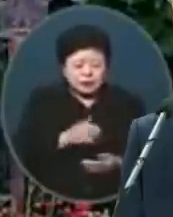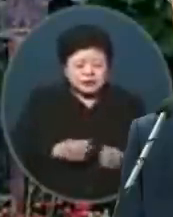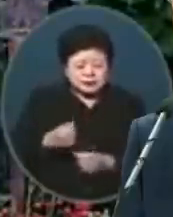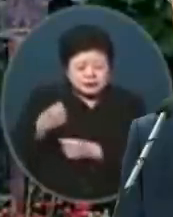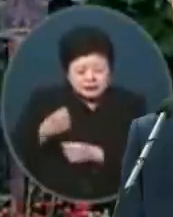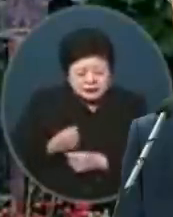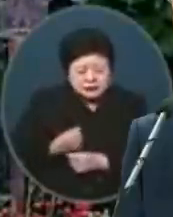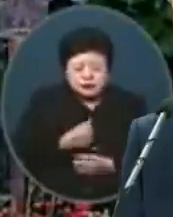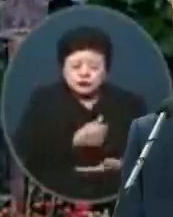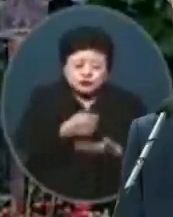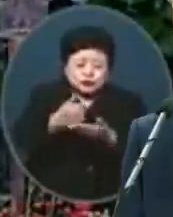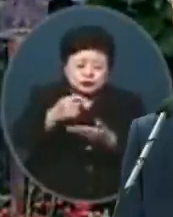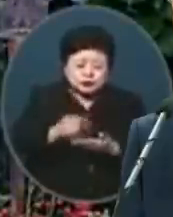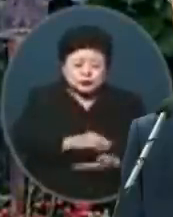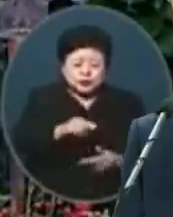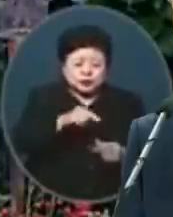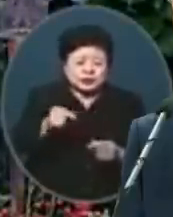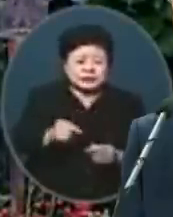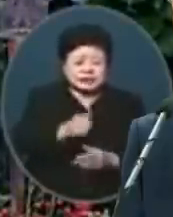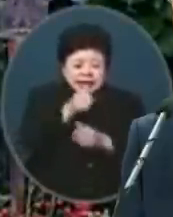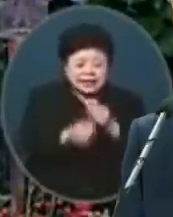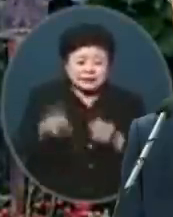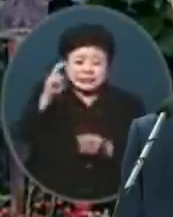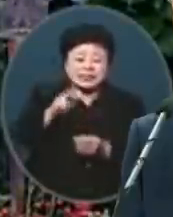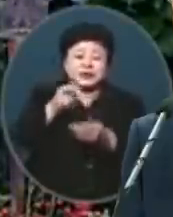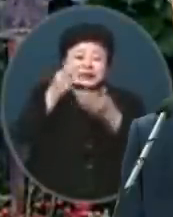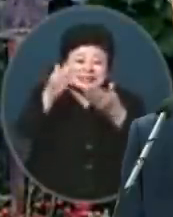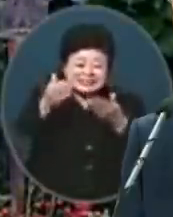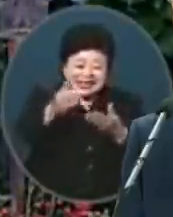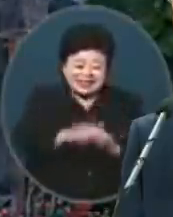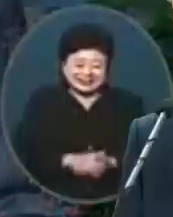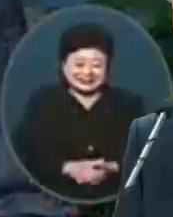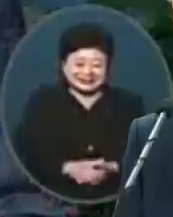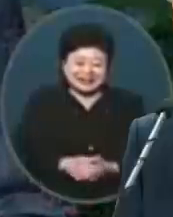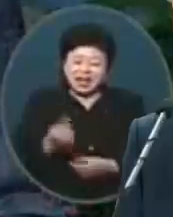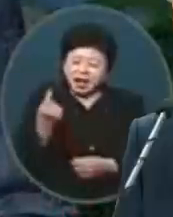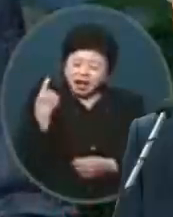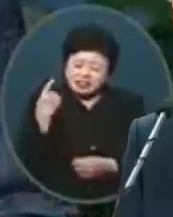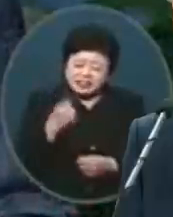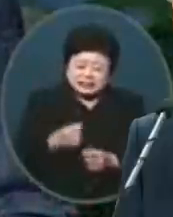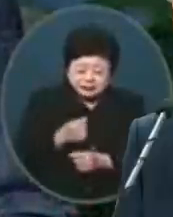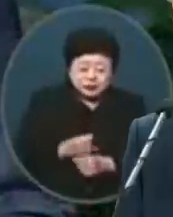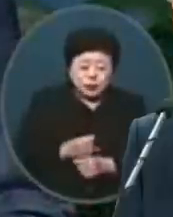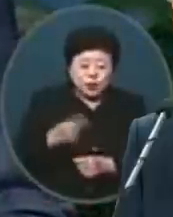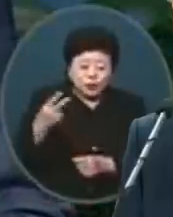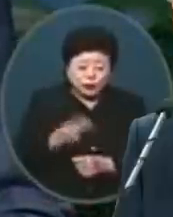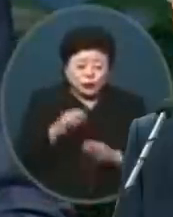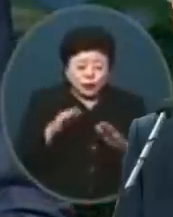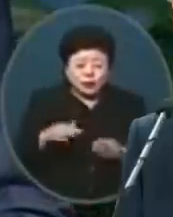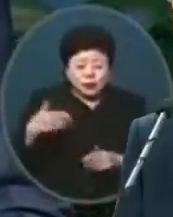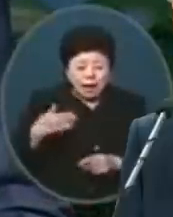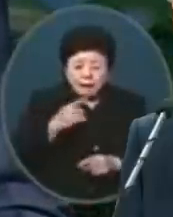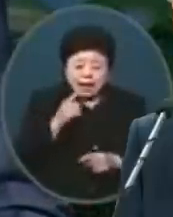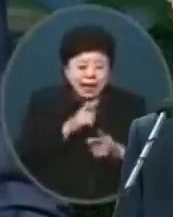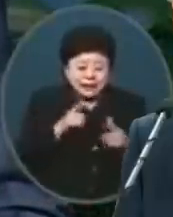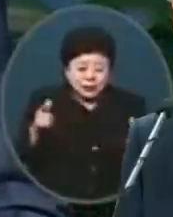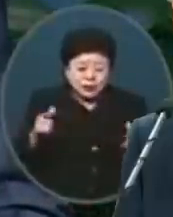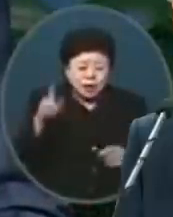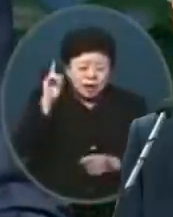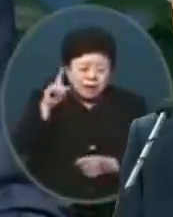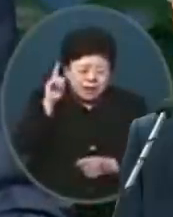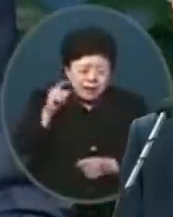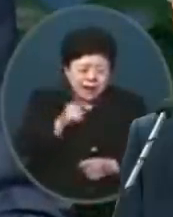곧 우리의 구원이신 하나님을 찬송할지로다. 어제 짐을 짊어지시고 오늘은 모른다고 하지 않습니다.